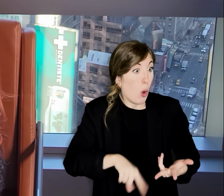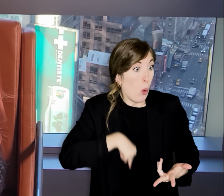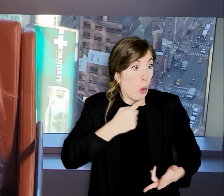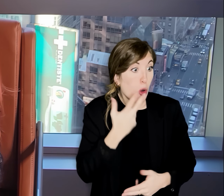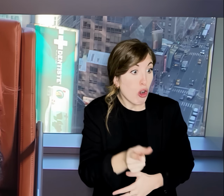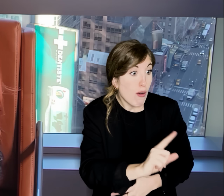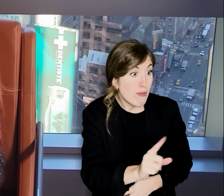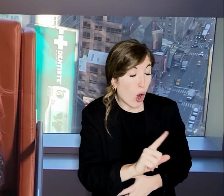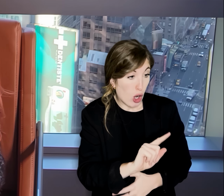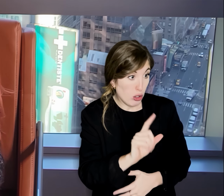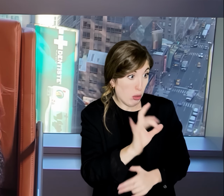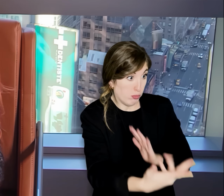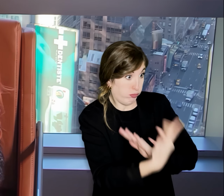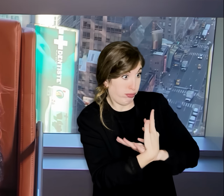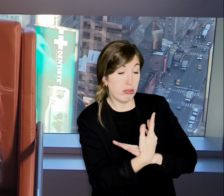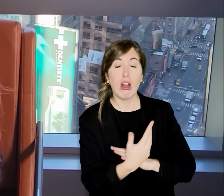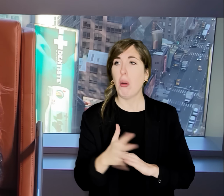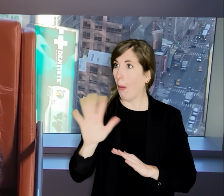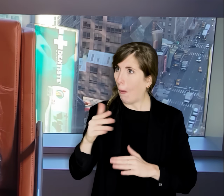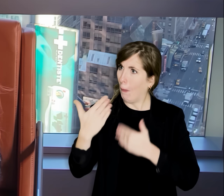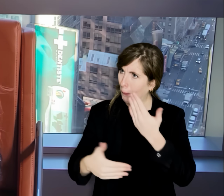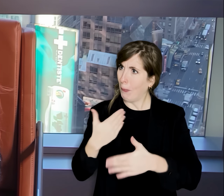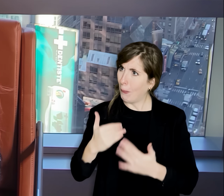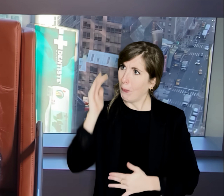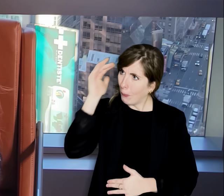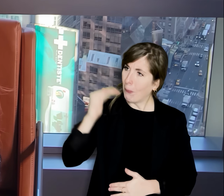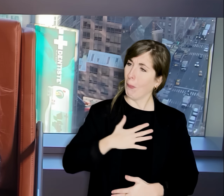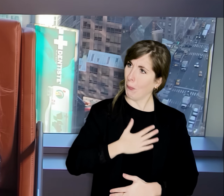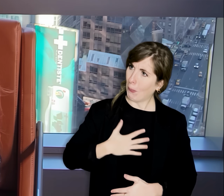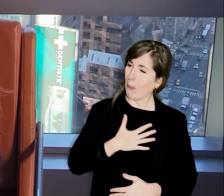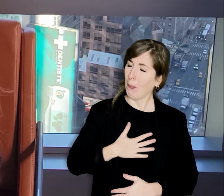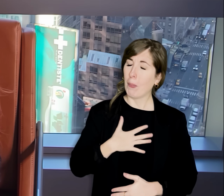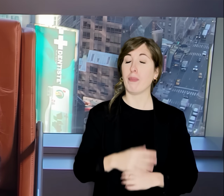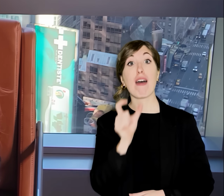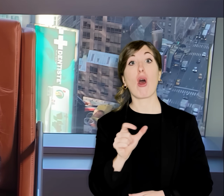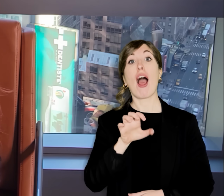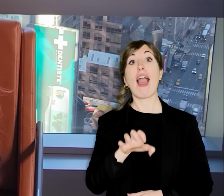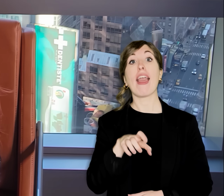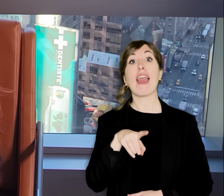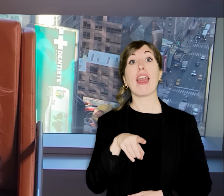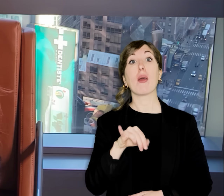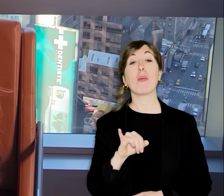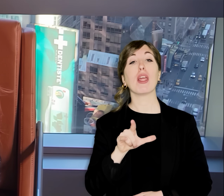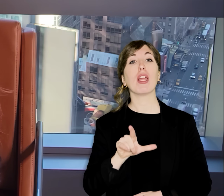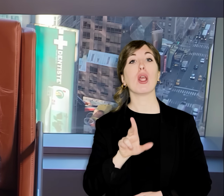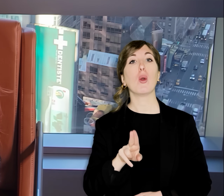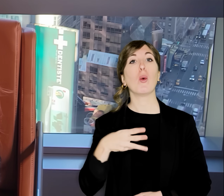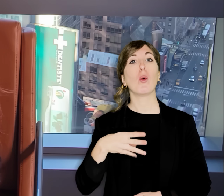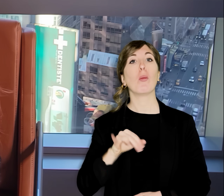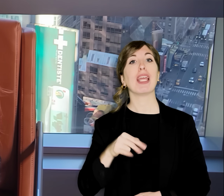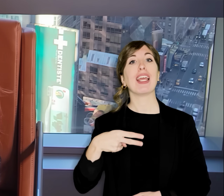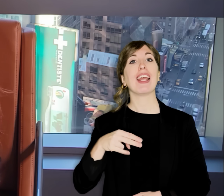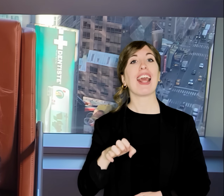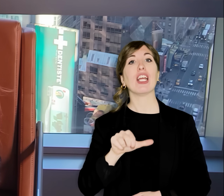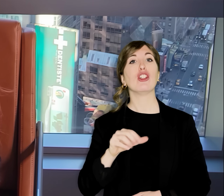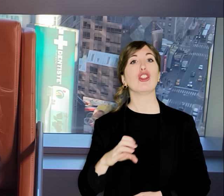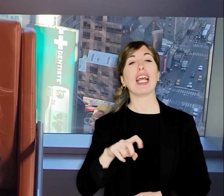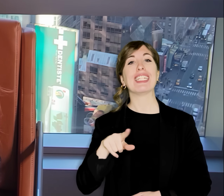Che piacere scolarla Sì l No ci mancherebbe l'epiluminescenza altro non è che usare un